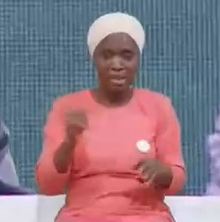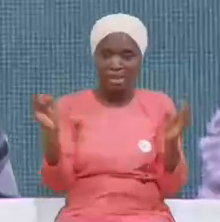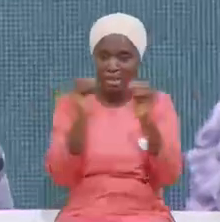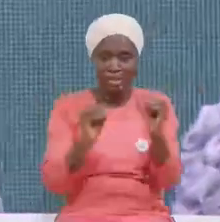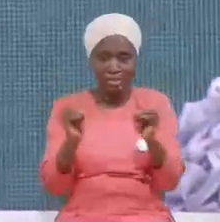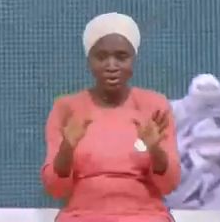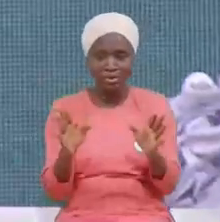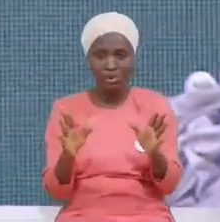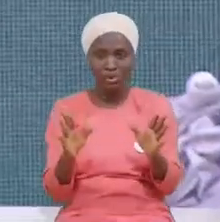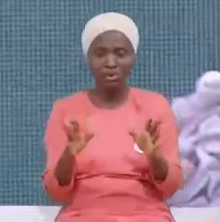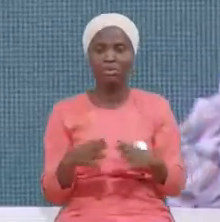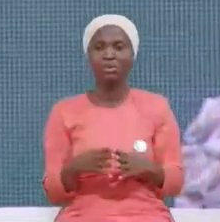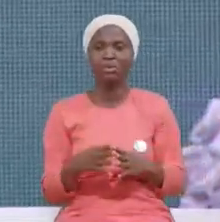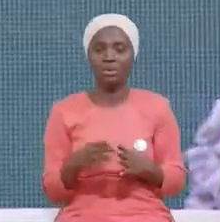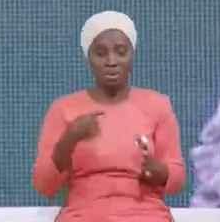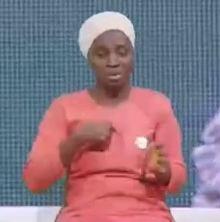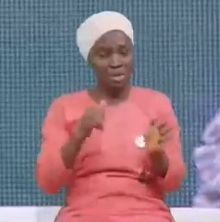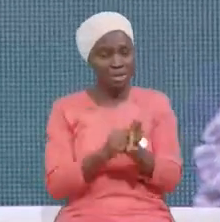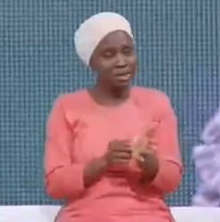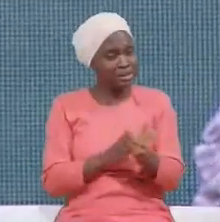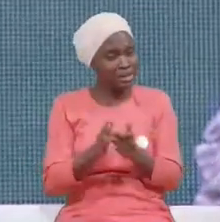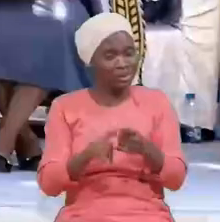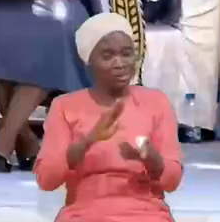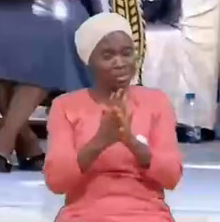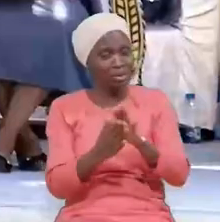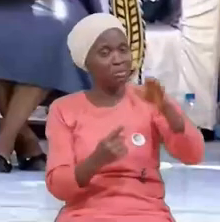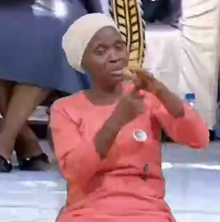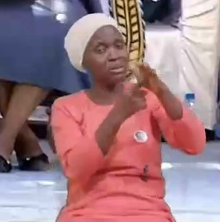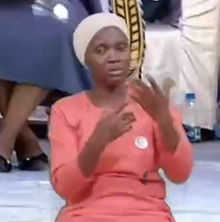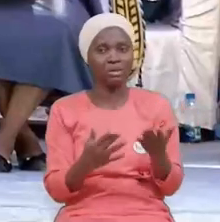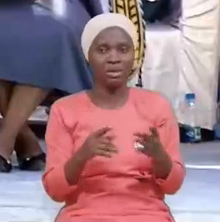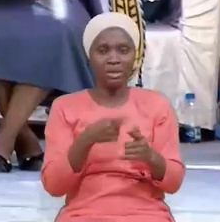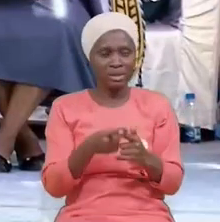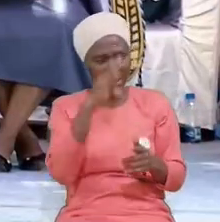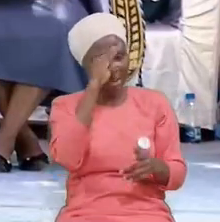Ah, il m'a appelé zéro pendant que je me prépare pour être un héros.